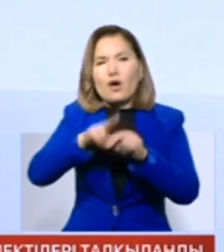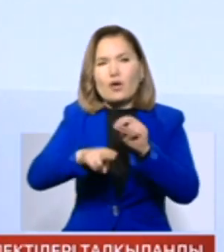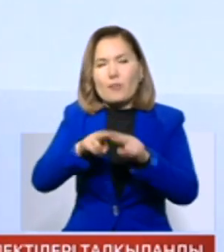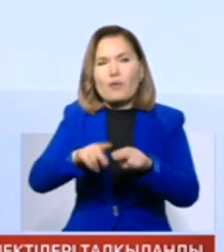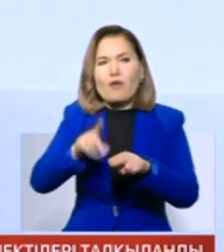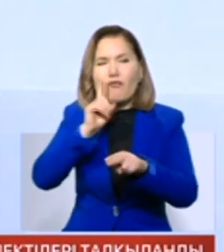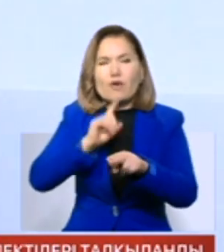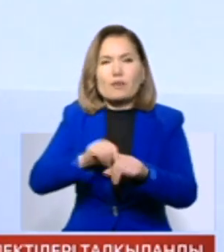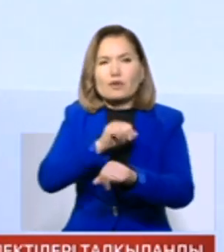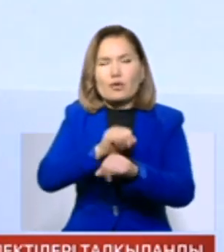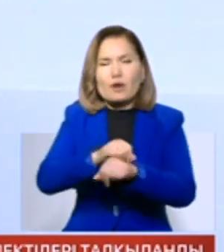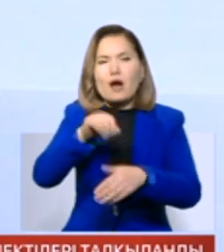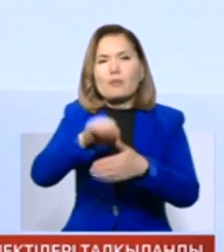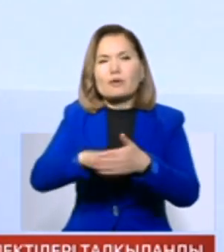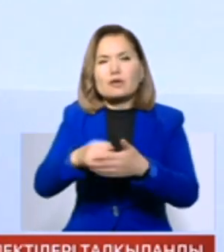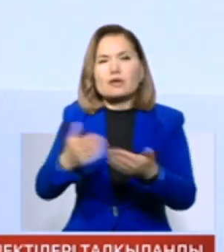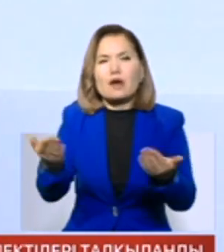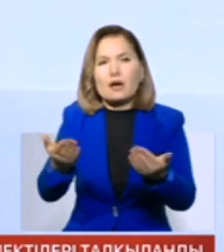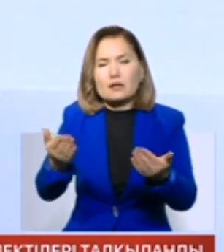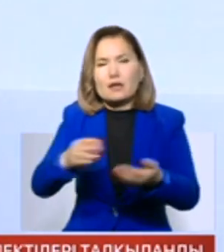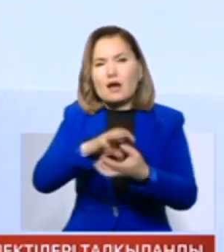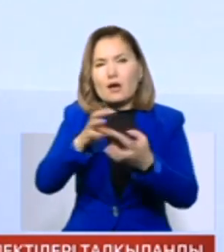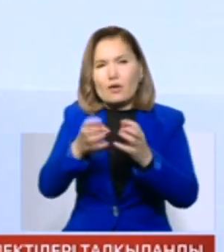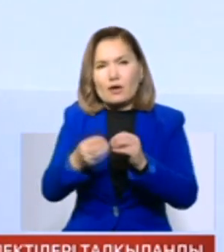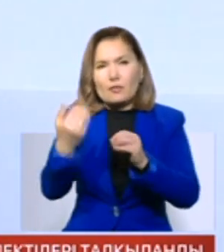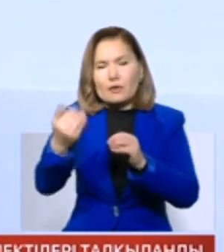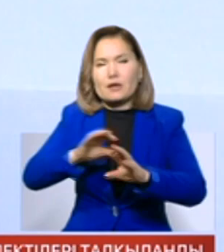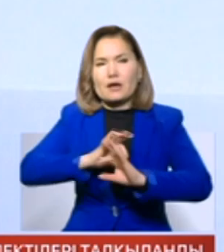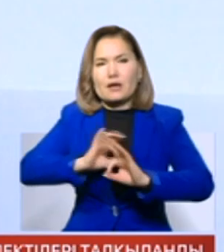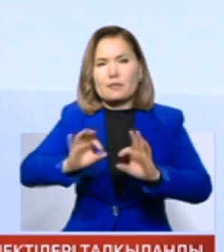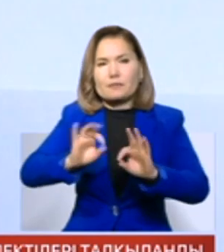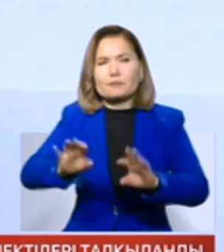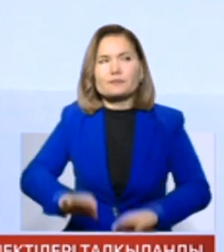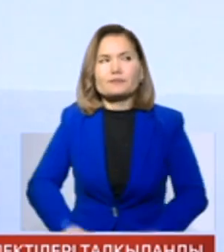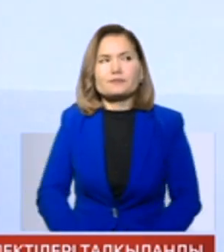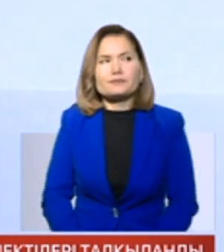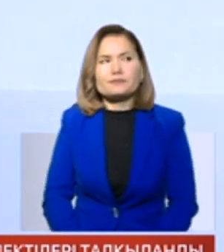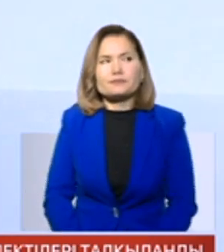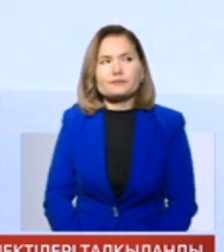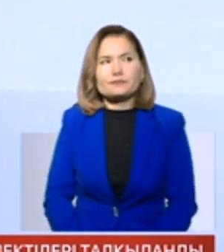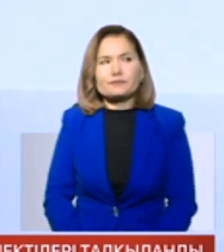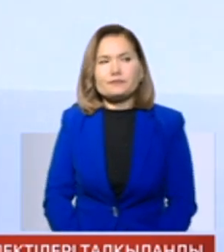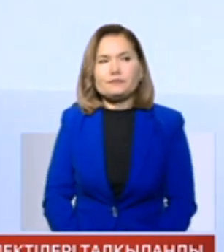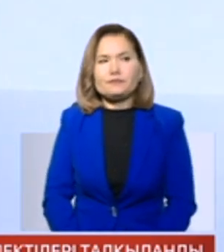тоқтап қалған. Оған не себеп? Өңірдегі тілшіміз Жандос Бақтұлы анықтап көрді.